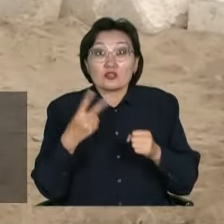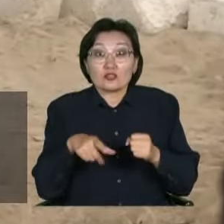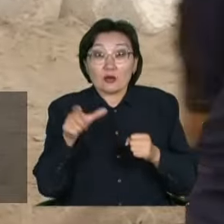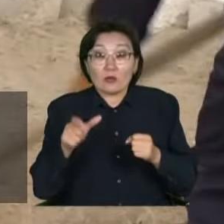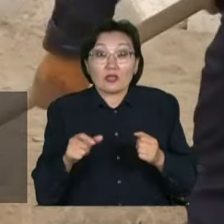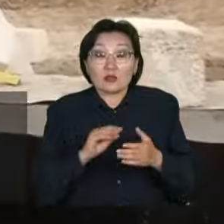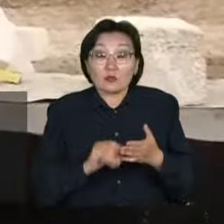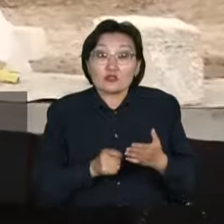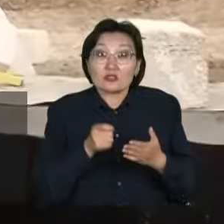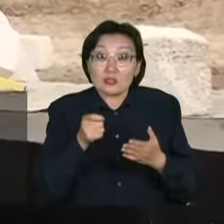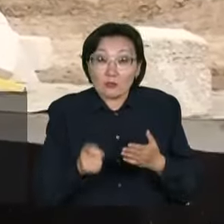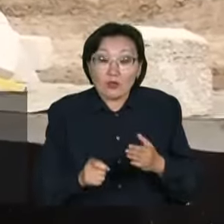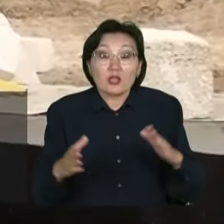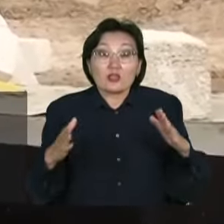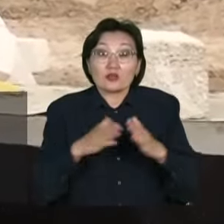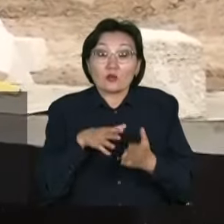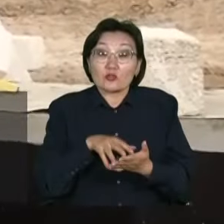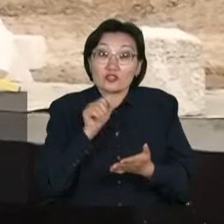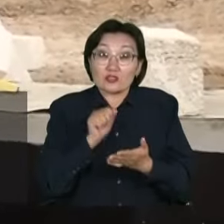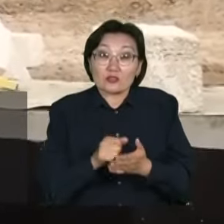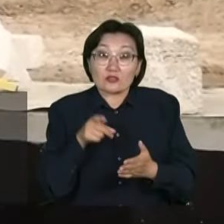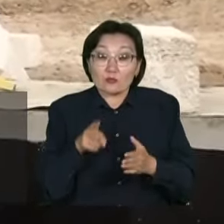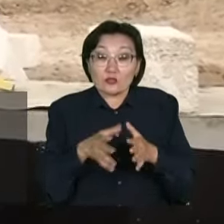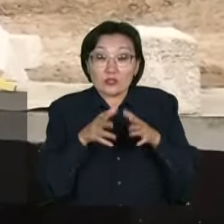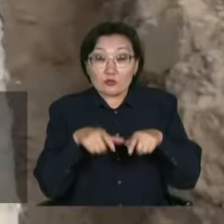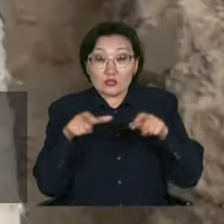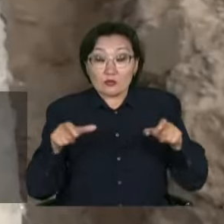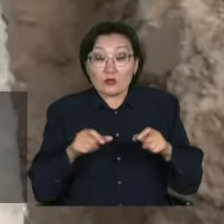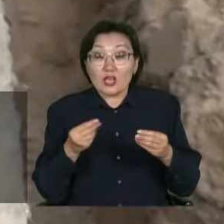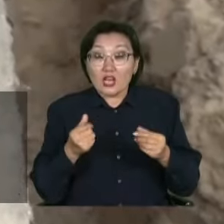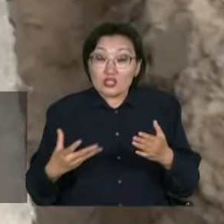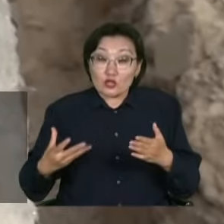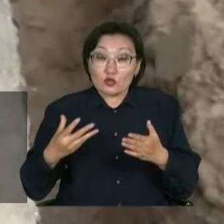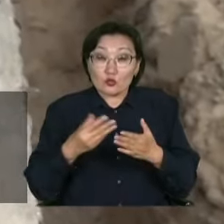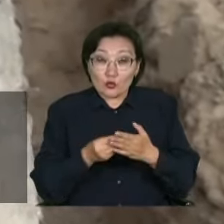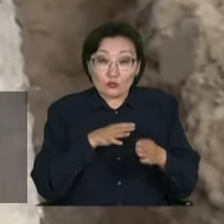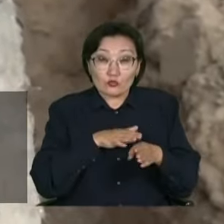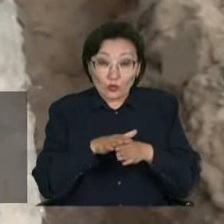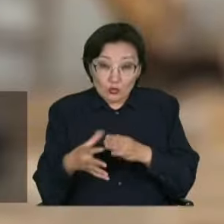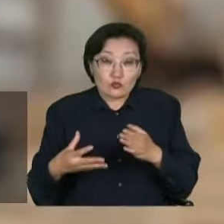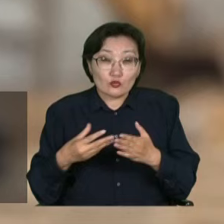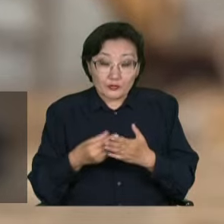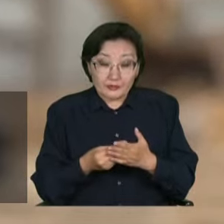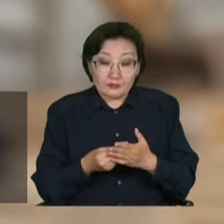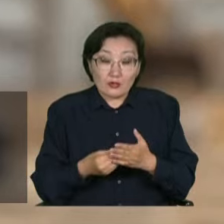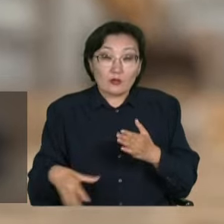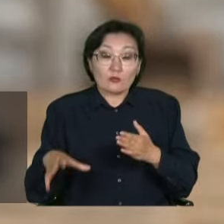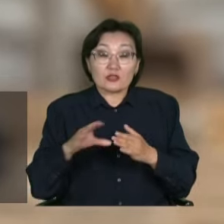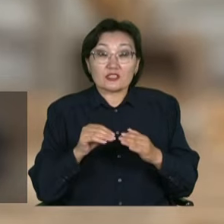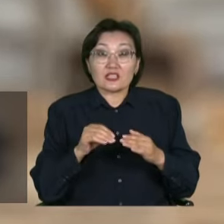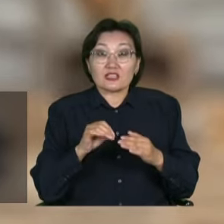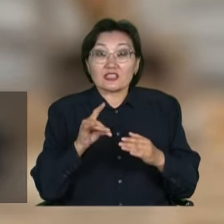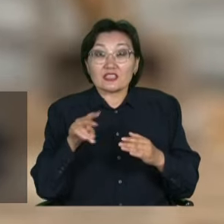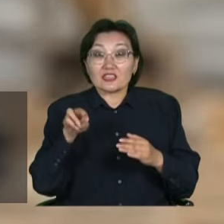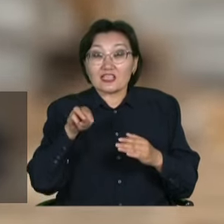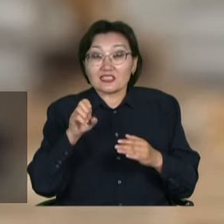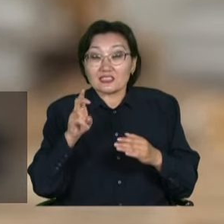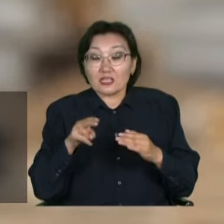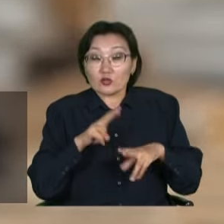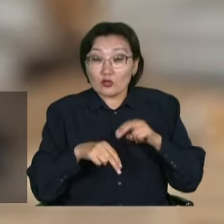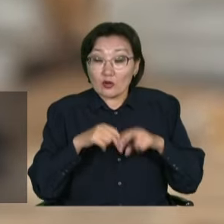өтініш түсіпті. Ал баспанасы бүлінген 2000-нан аса тұрғынға өтемақы толығымен берілген. Барлық инерттік материалдар, құрылыс